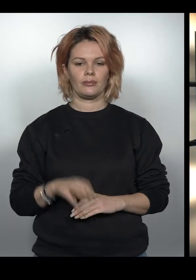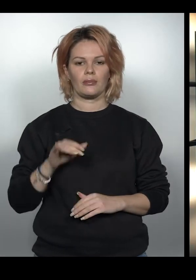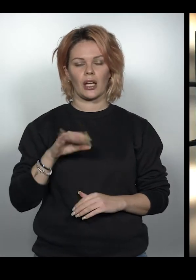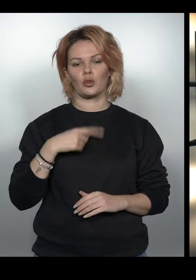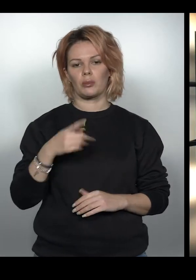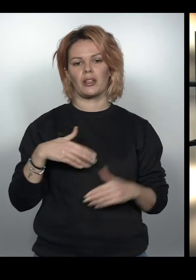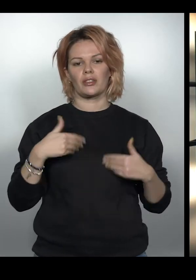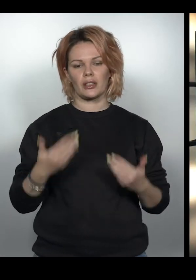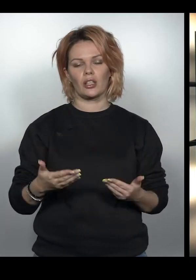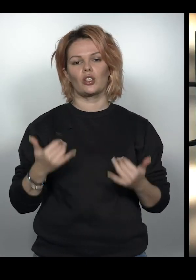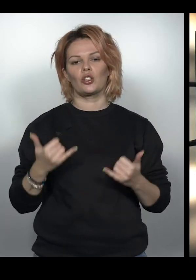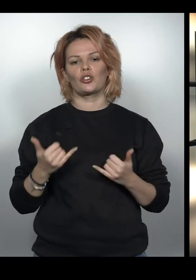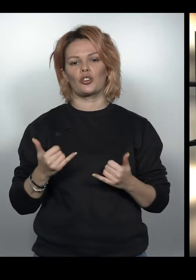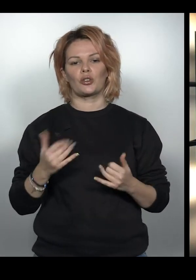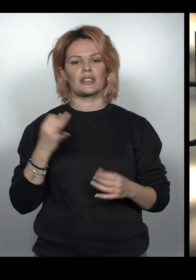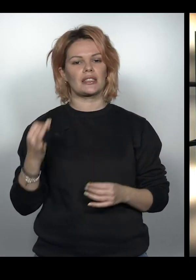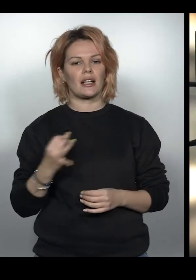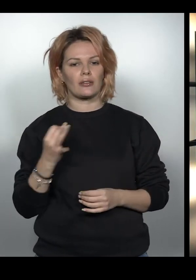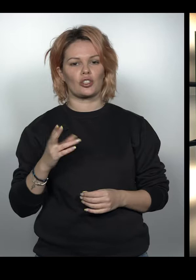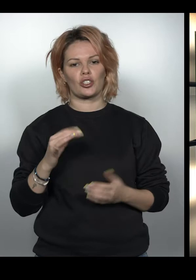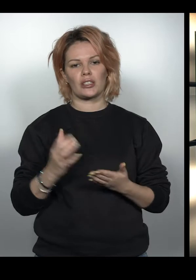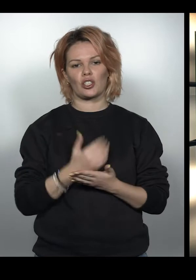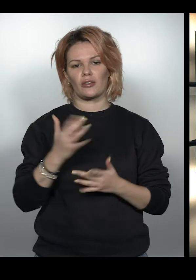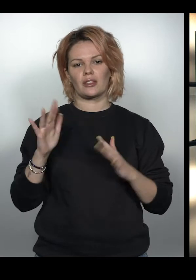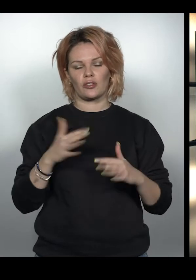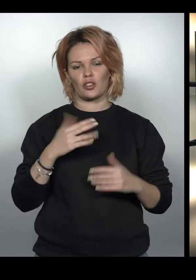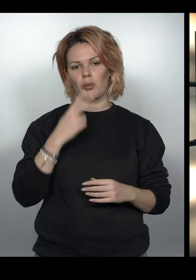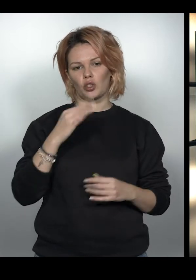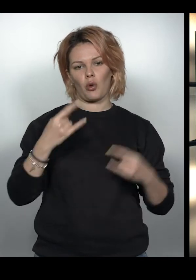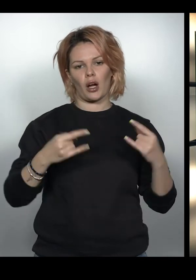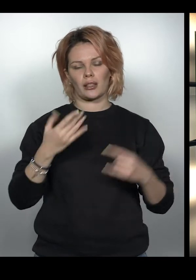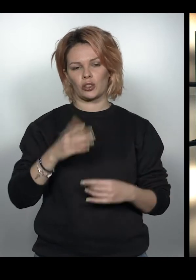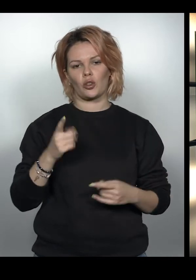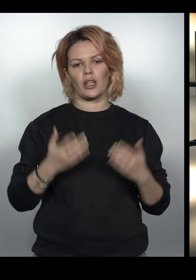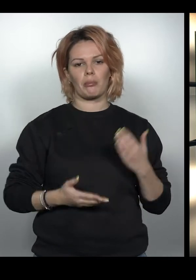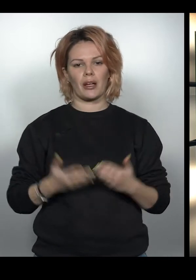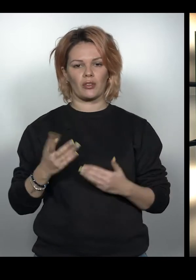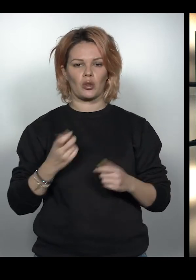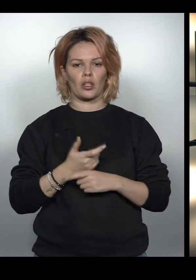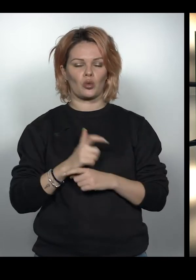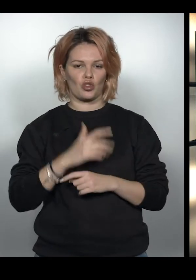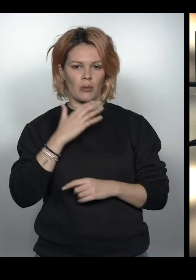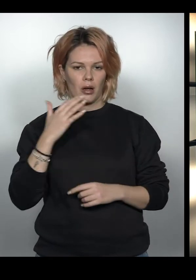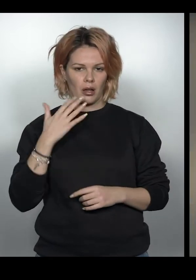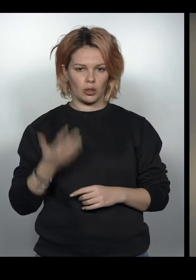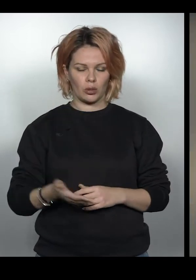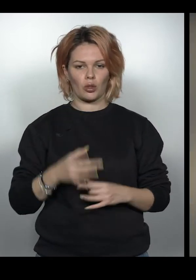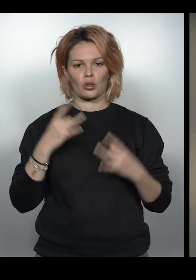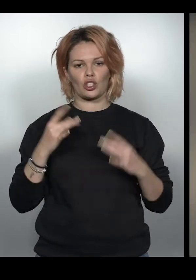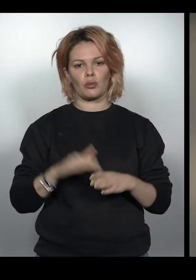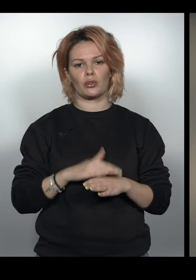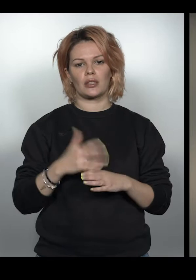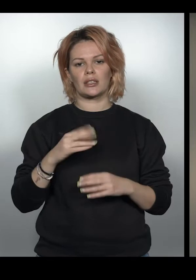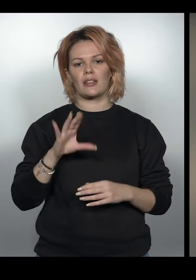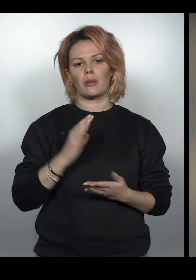Таню, я вітаю тебе. Ось щойно цікавився, чи знайшли ви сніг, і вже бачу по картинці, що, напевно, його не дуже багато. Розкажи,